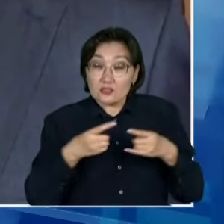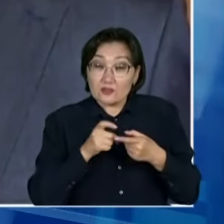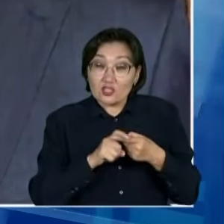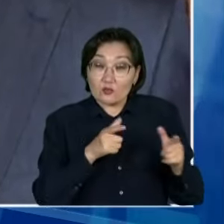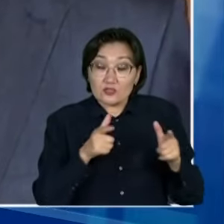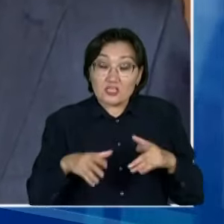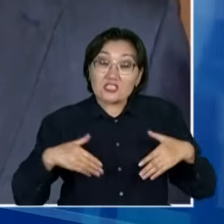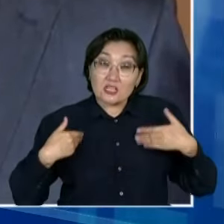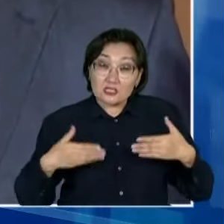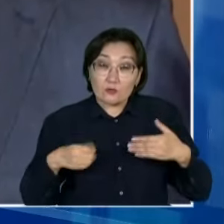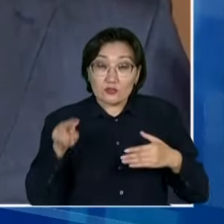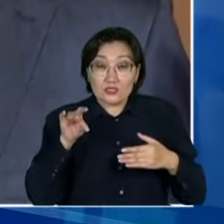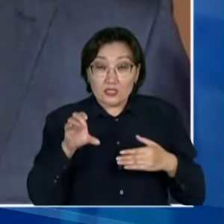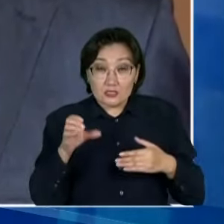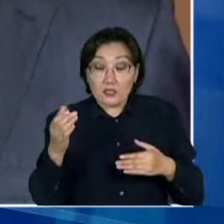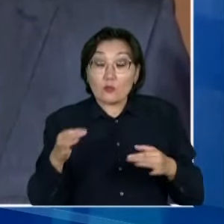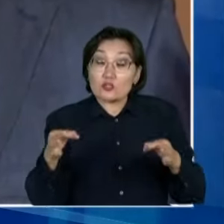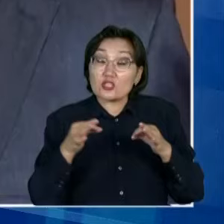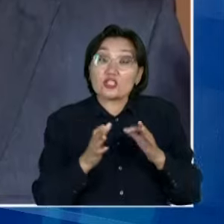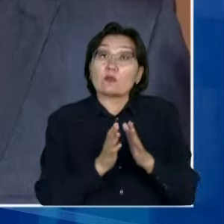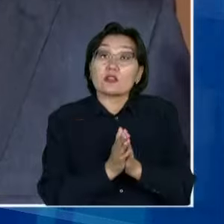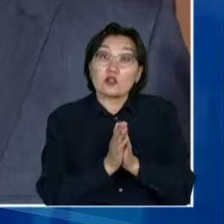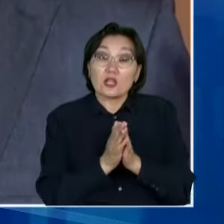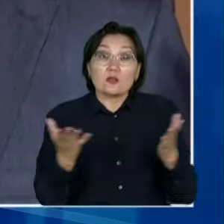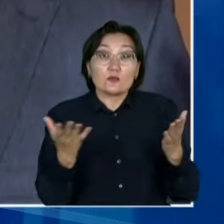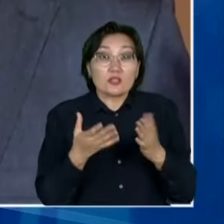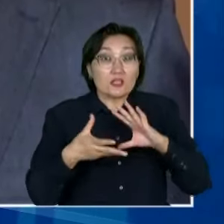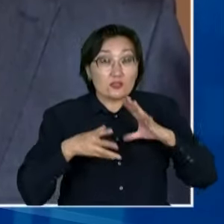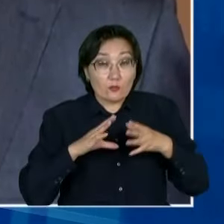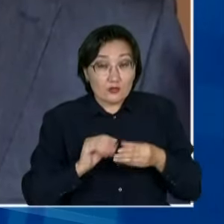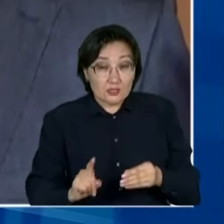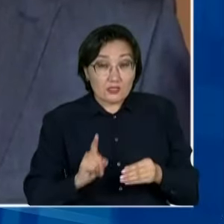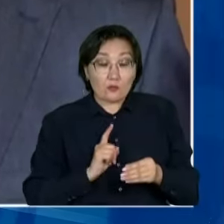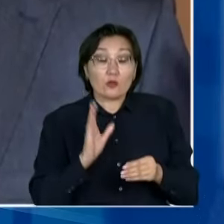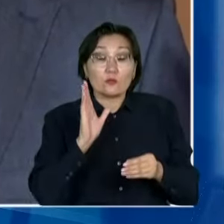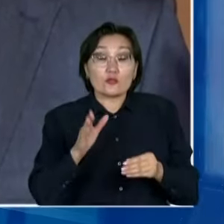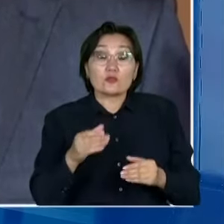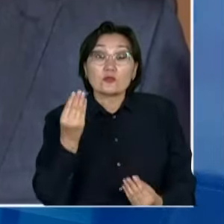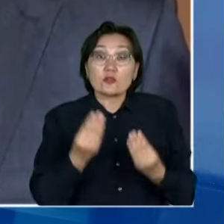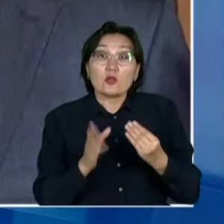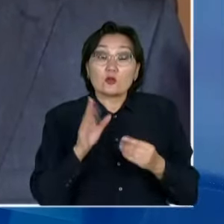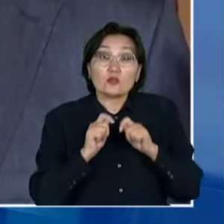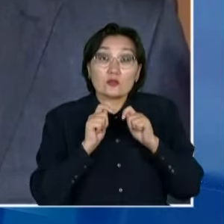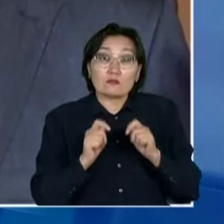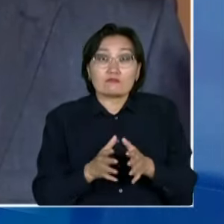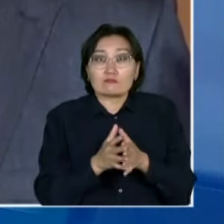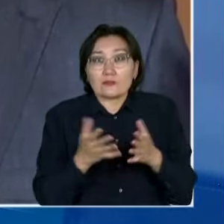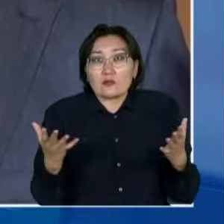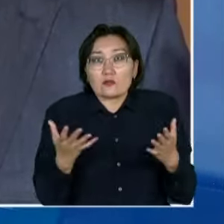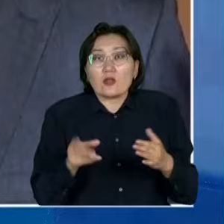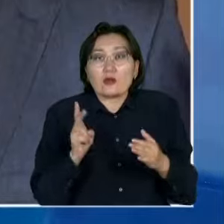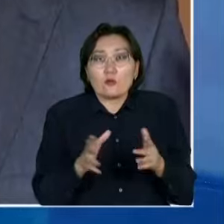связи. Здравствуйте, Диас Саидкалиулы. Скажите, пожалуйста, какие в целом ожидания от предстоящих игр и кто подает большие надежды на